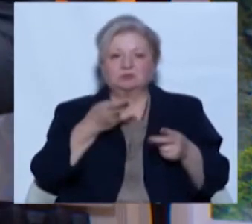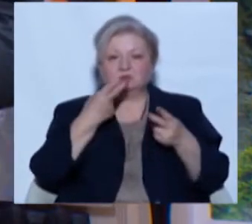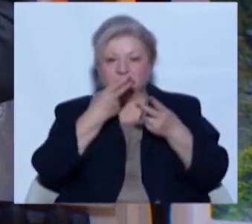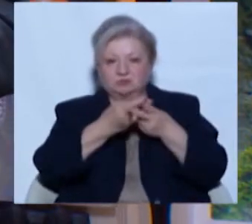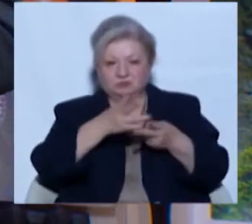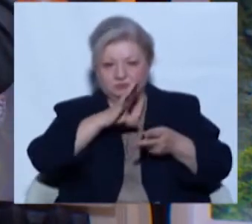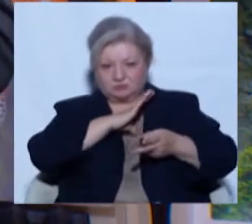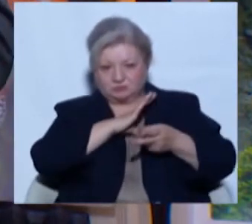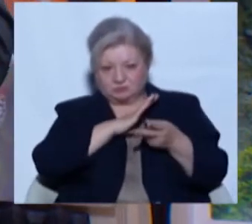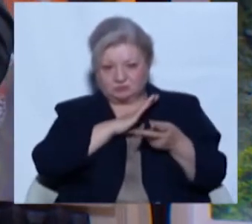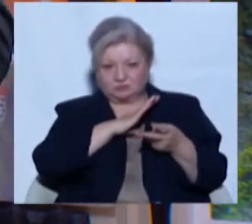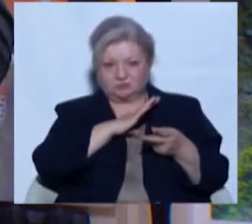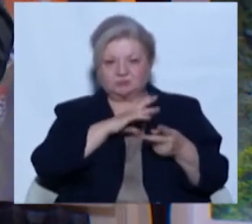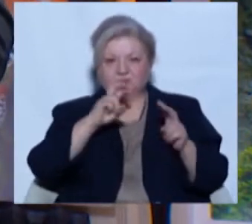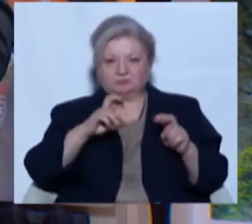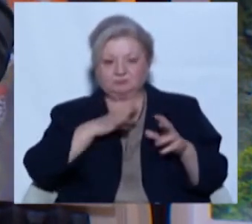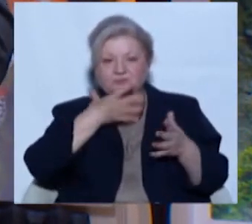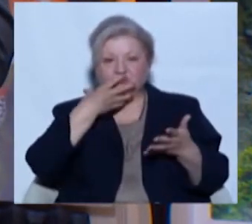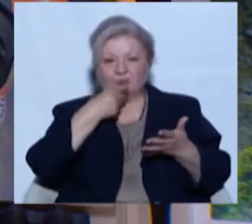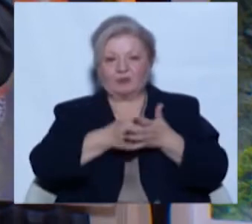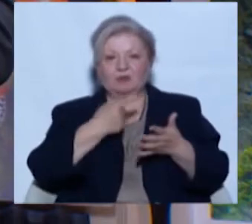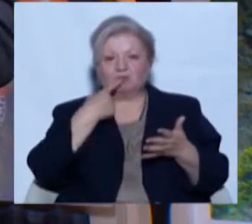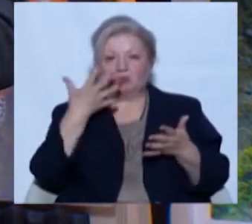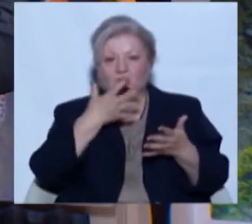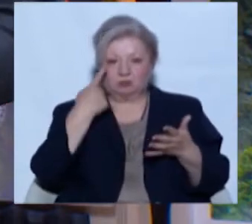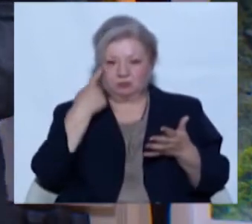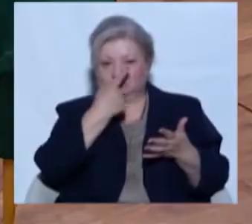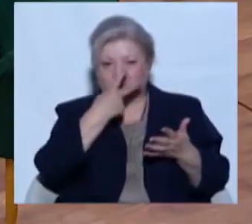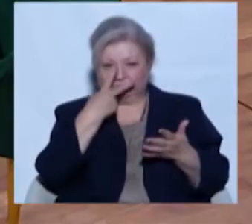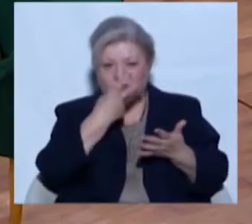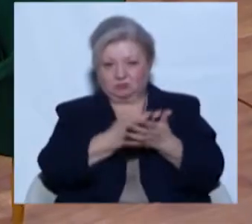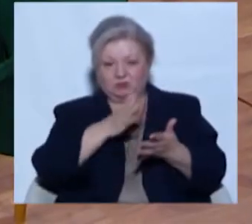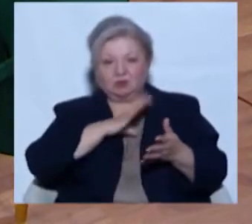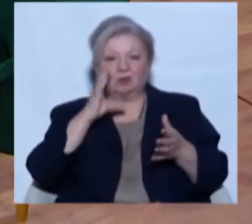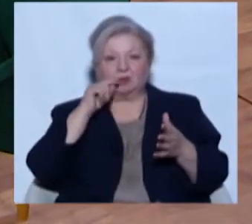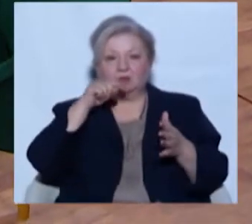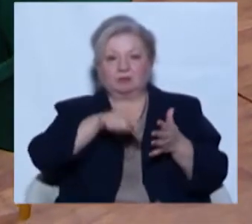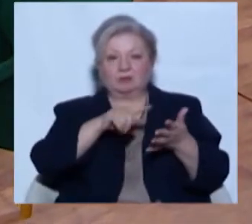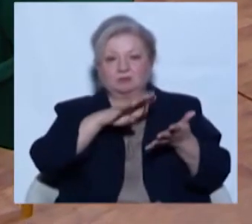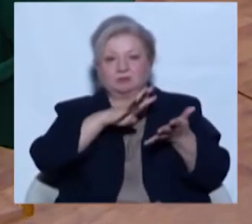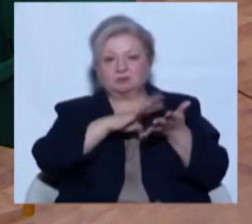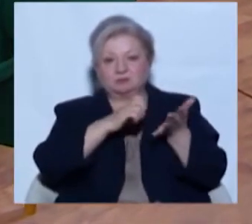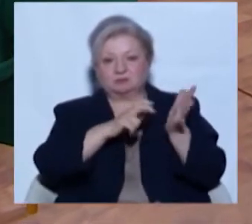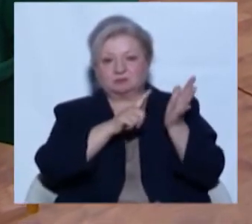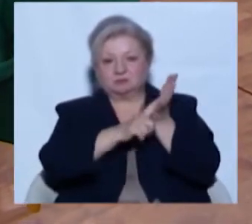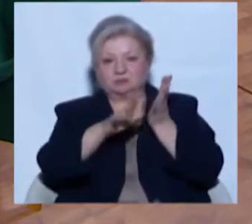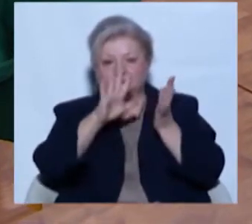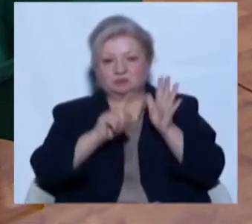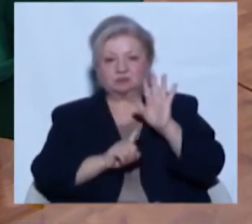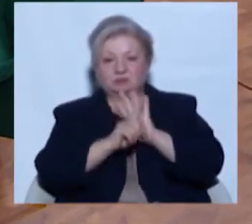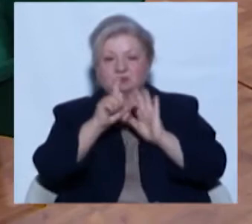ციხეშიც იჯდა ამ თავისი პოლიტიკური შეხედულებების გამო, მაგრამ როდესაც 1975 წელს ევროპაში